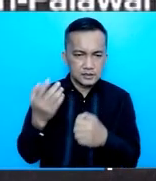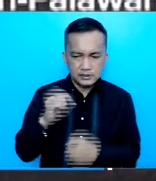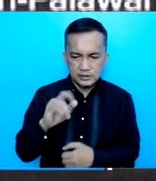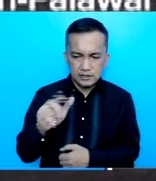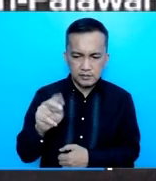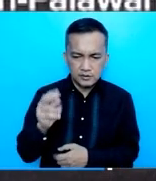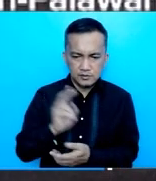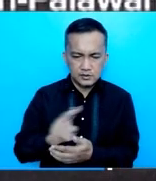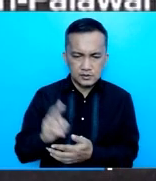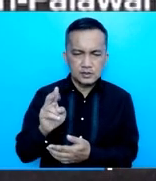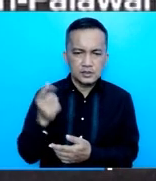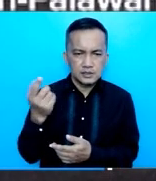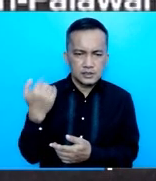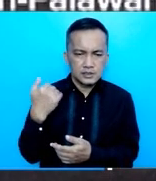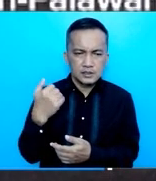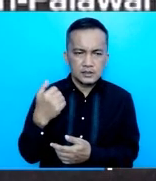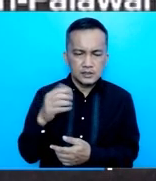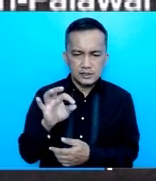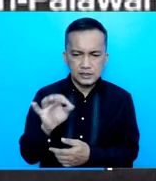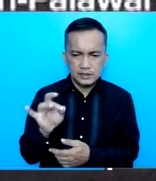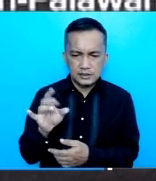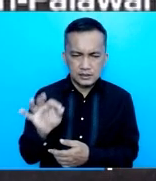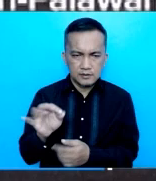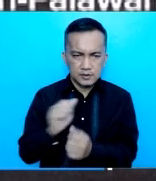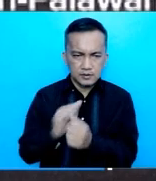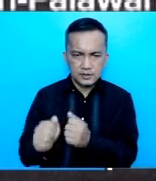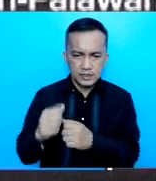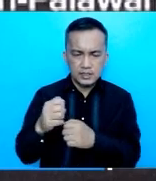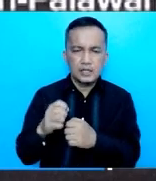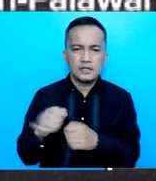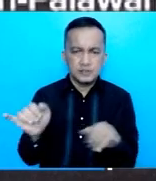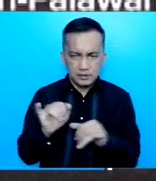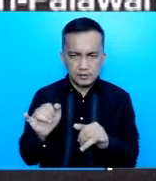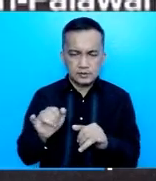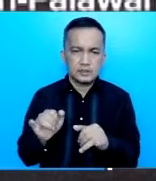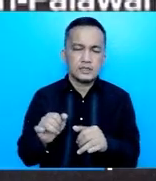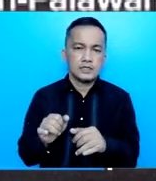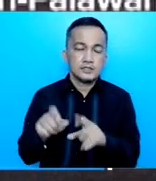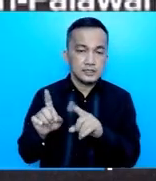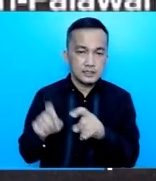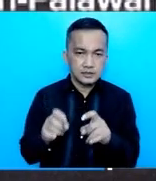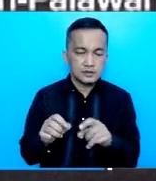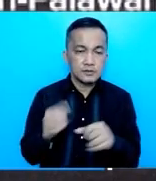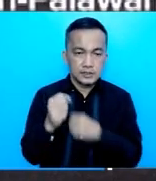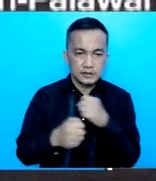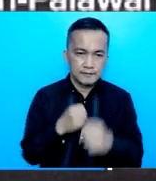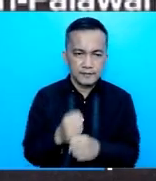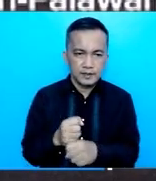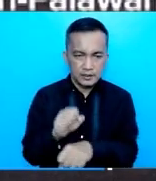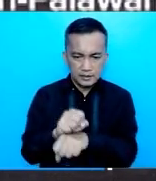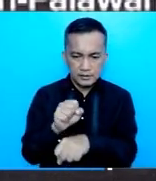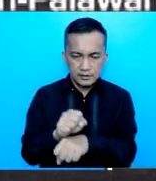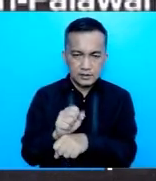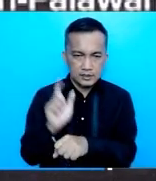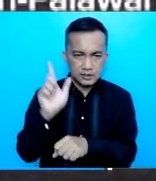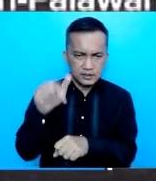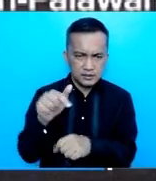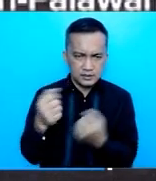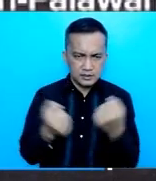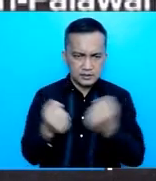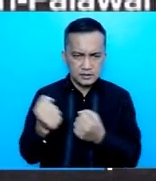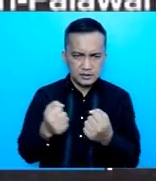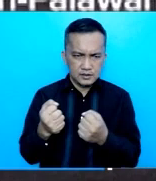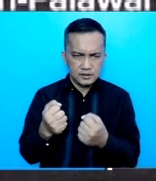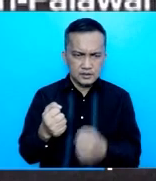1989. Pumasa rin siya sa Mechanical Engineering Board Exam sa parehong taon. Nagtrabaho siya kalaunan bilang driver sa